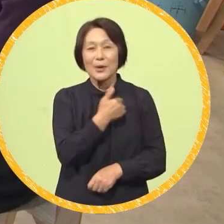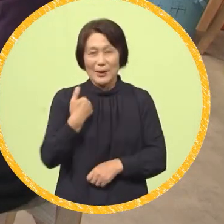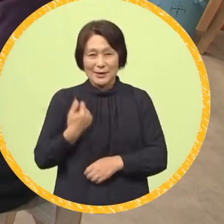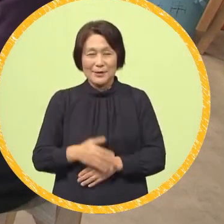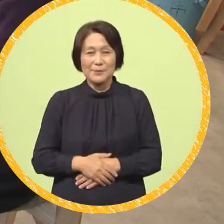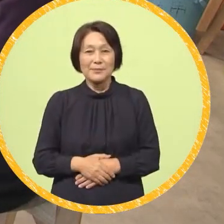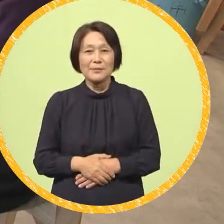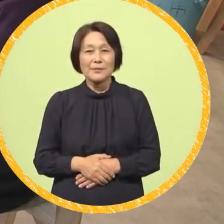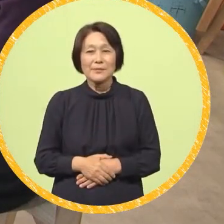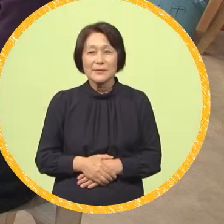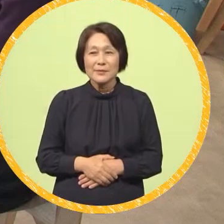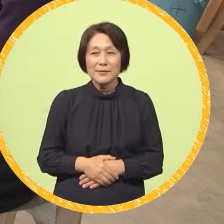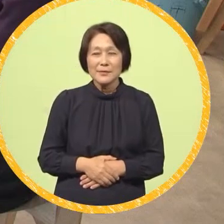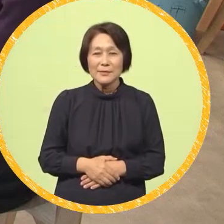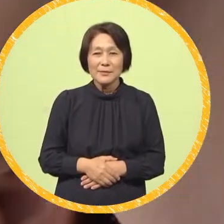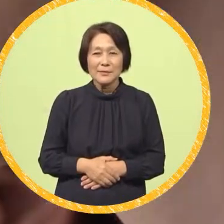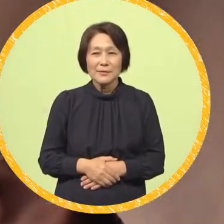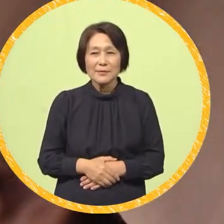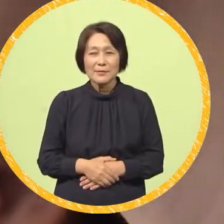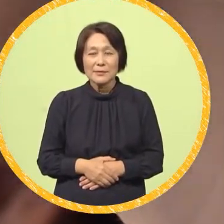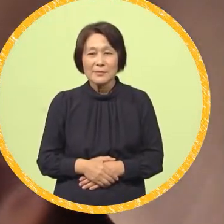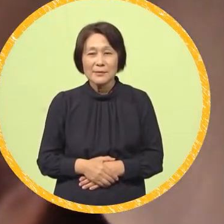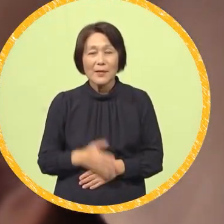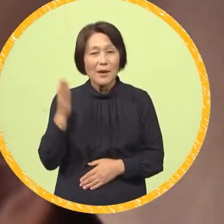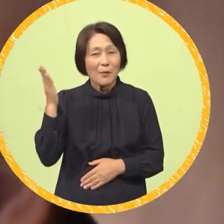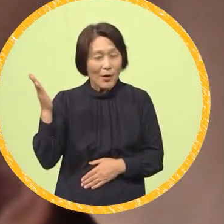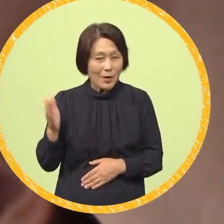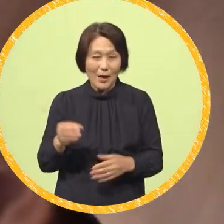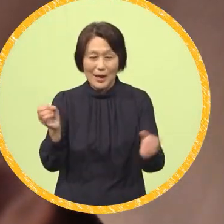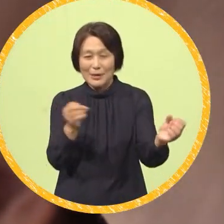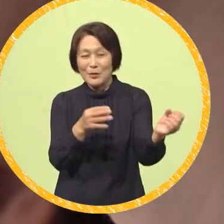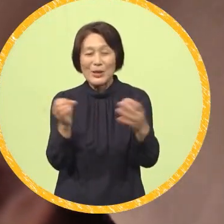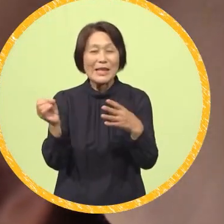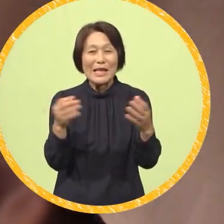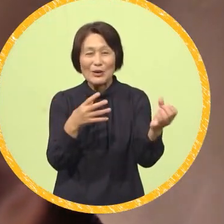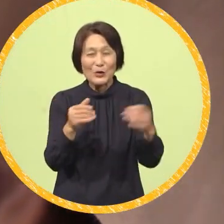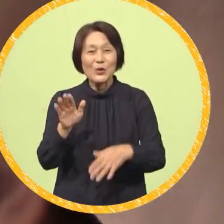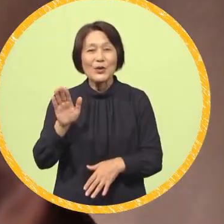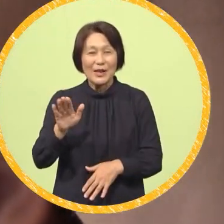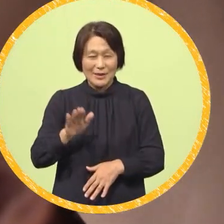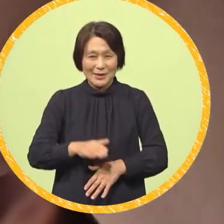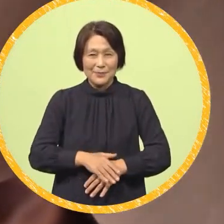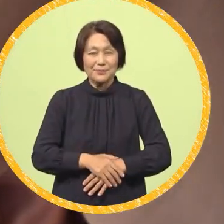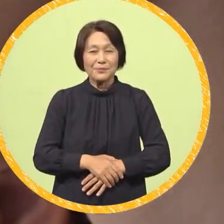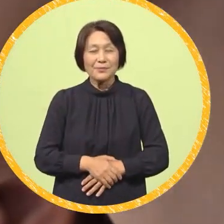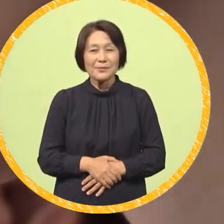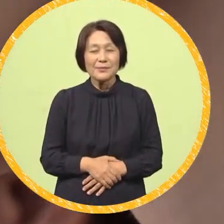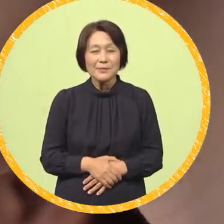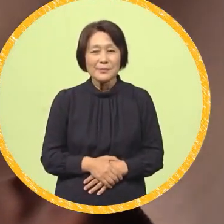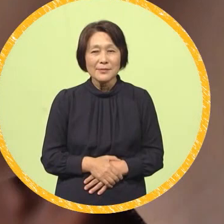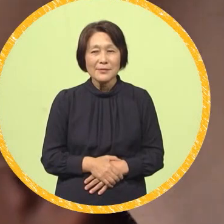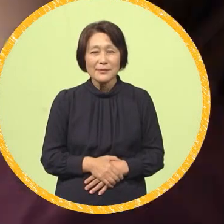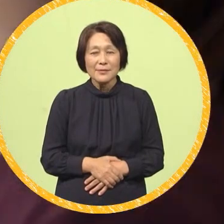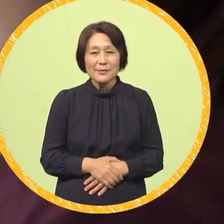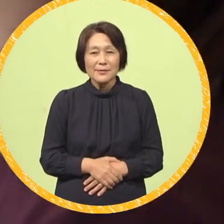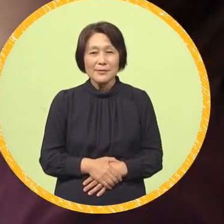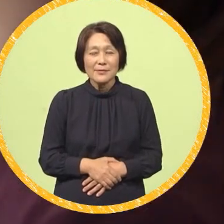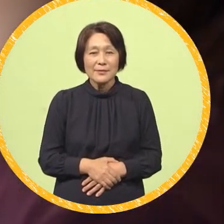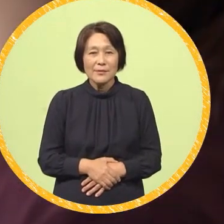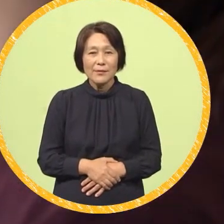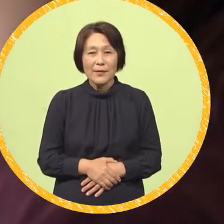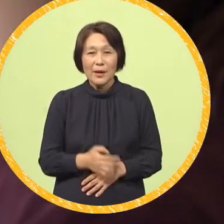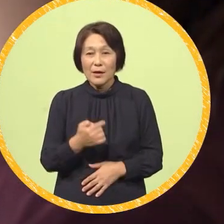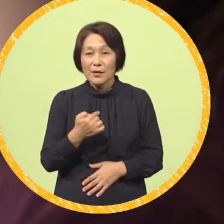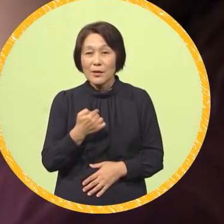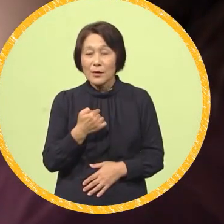ぞれそこ行くみたいな。 ダルク薬物依存リハビリテーションセンター、ダルクとは毎日グループ、